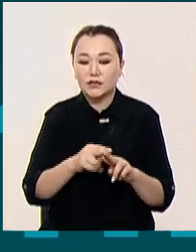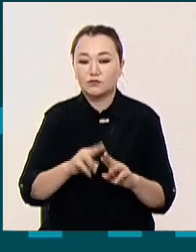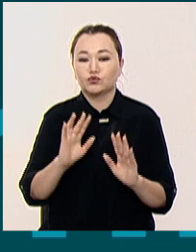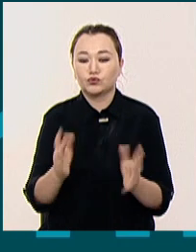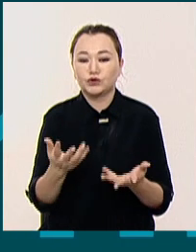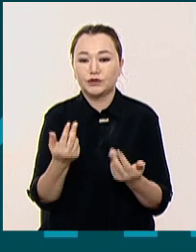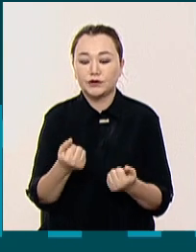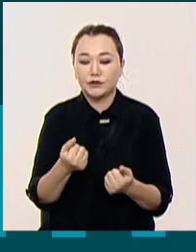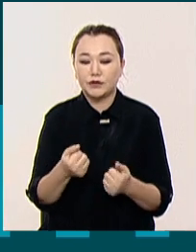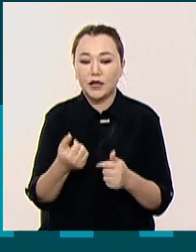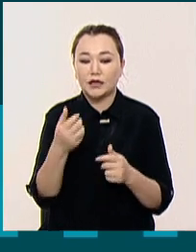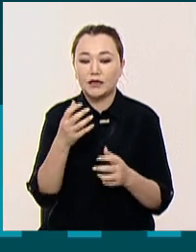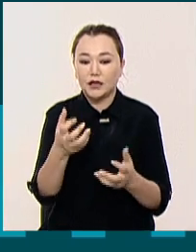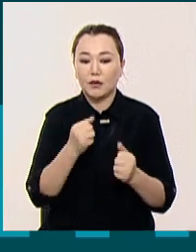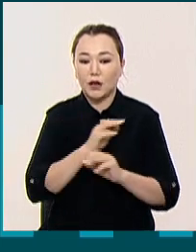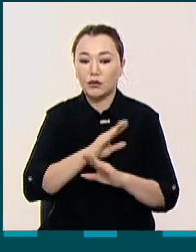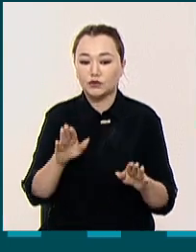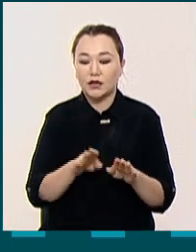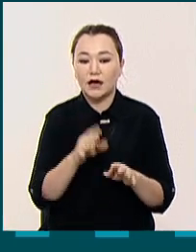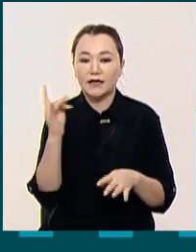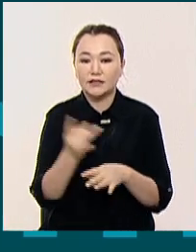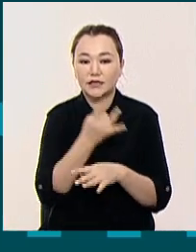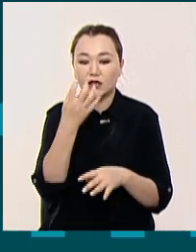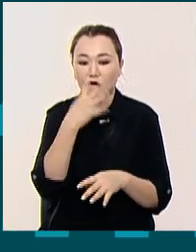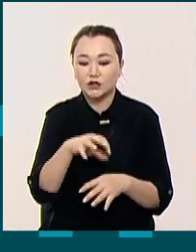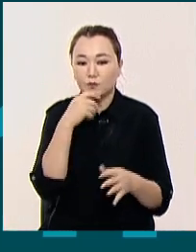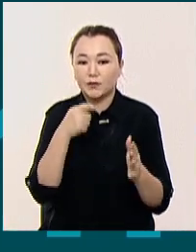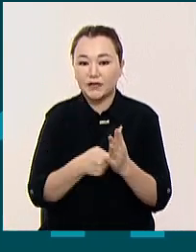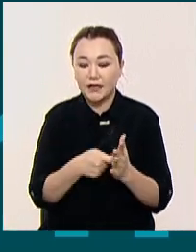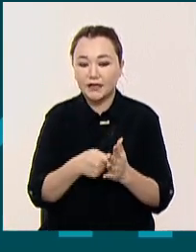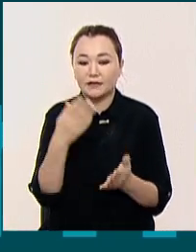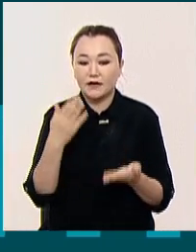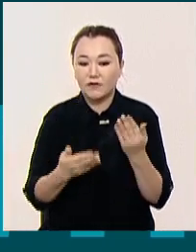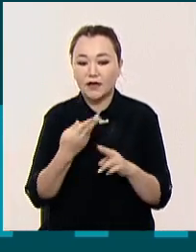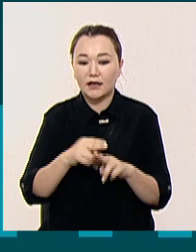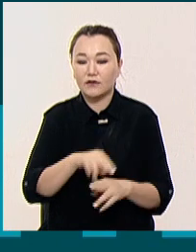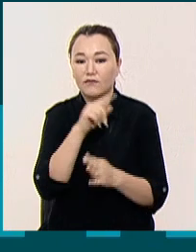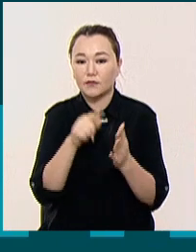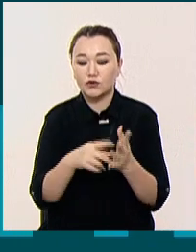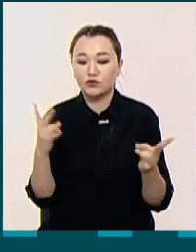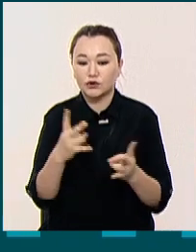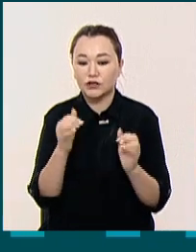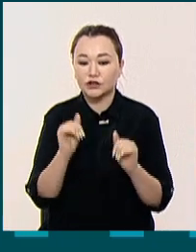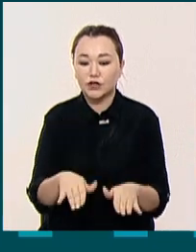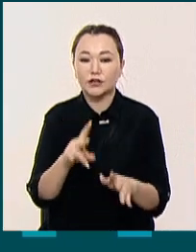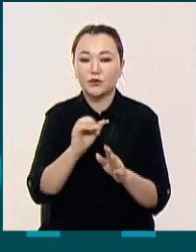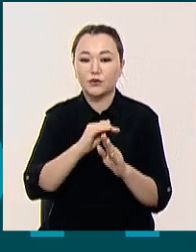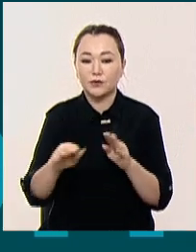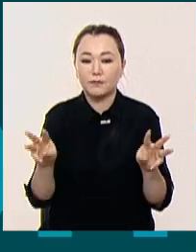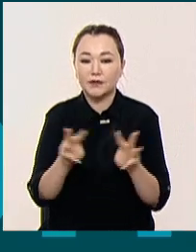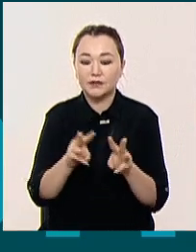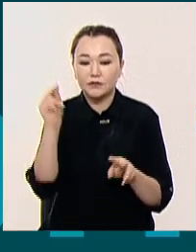да, и не получают одноразового горячего питания. Наверное, этот вопрос нужно решать на уровне